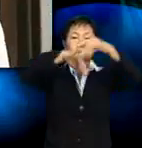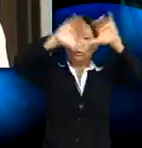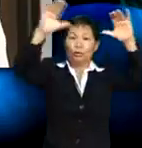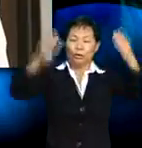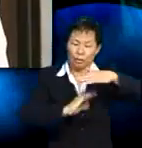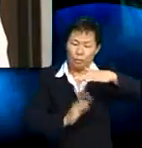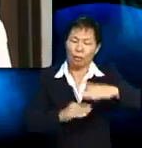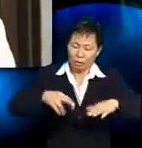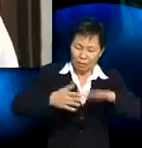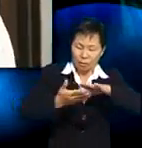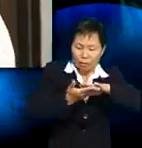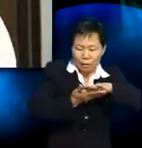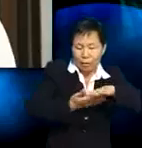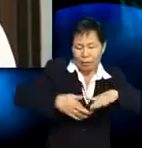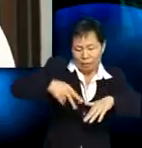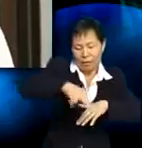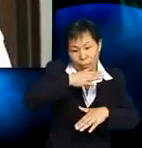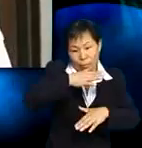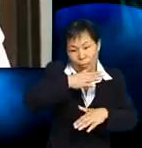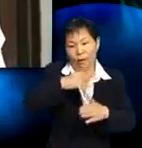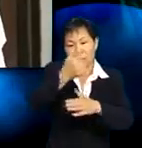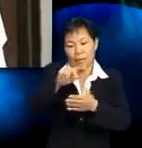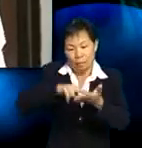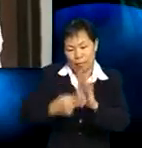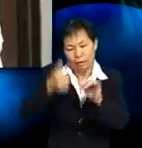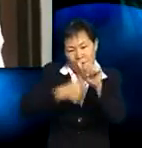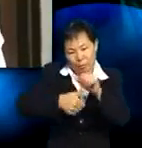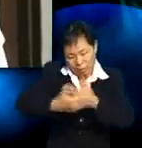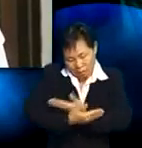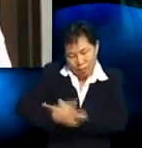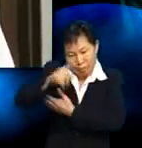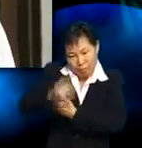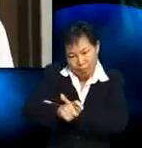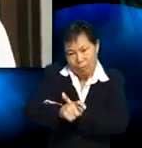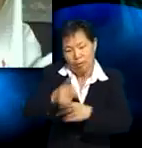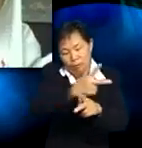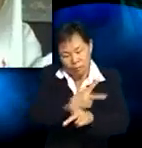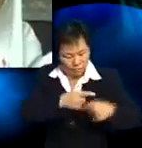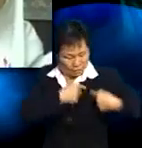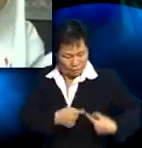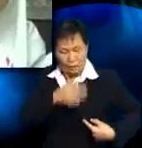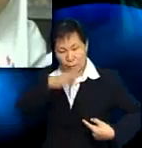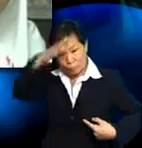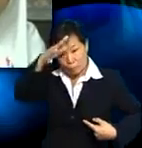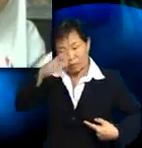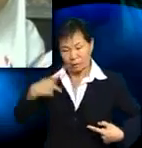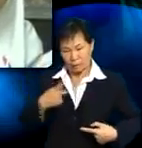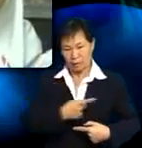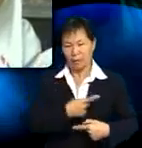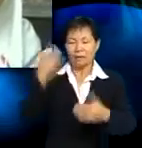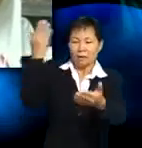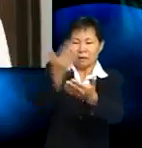Di bawah tapak kaki ibu hal ini bermakna Setiap anak wajib mentaati dan menjaga hati ibu dan bapak kita